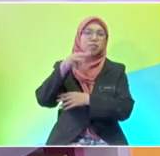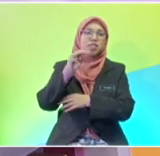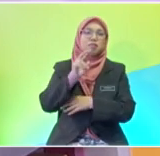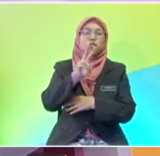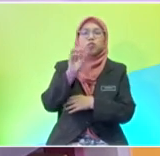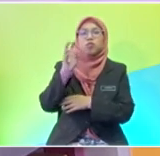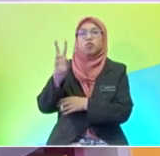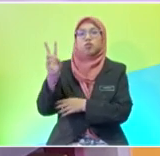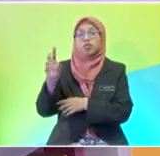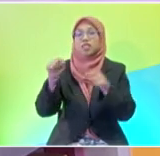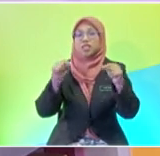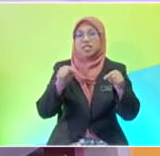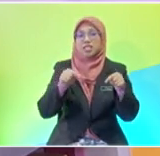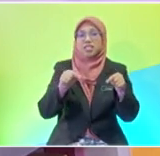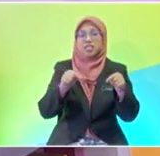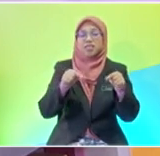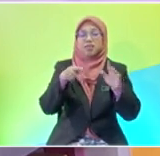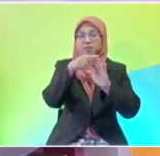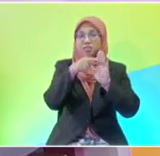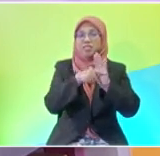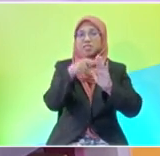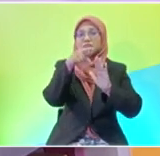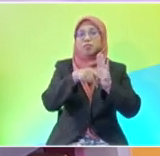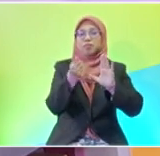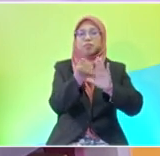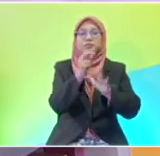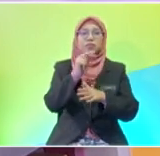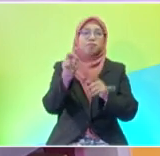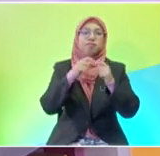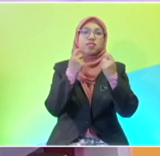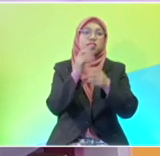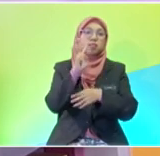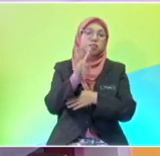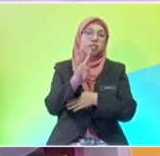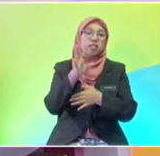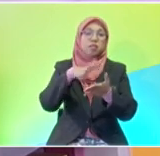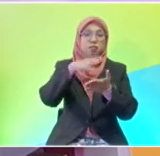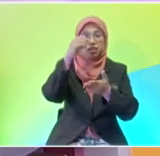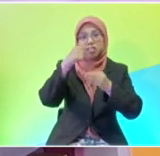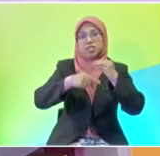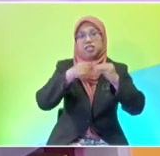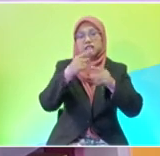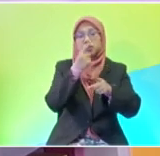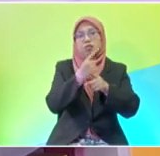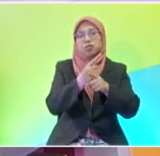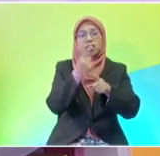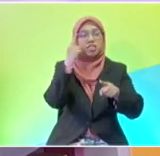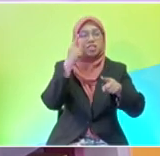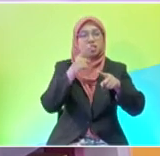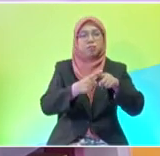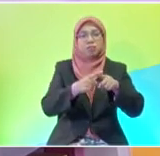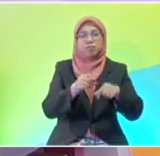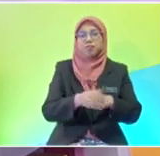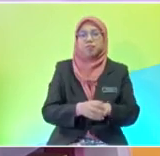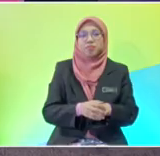pada hari ini dalam mata pelajaran prinsip tentang pembetulan kesilapan